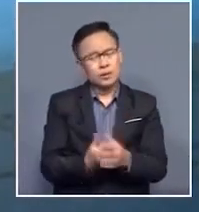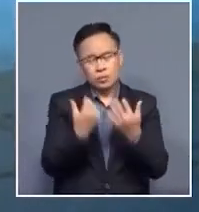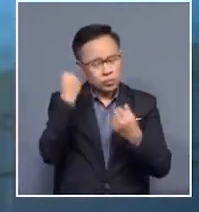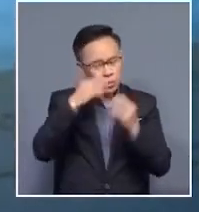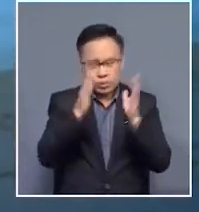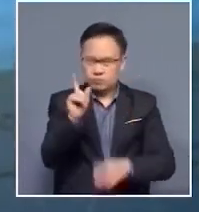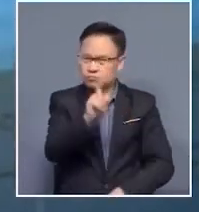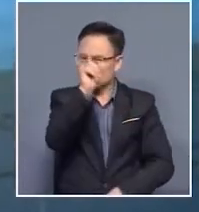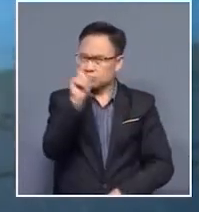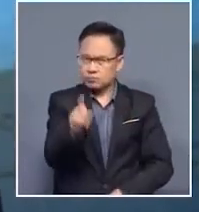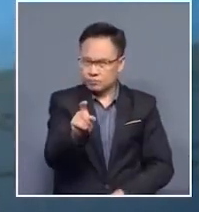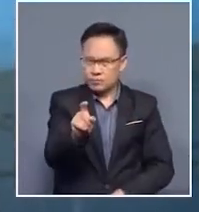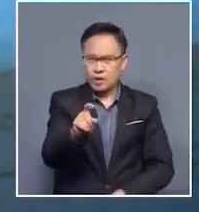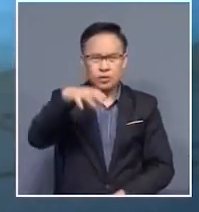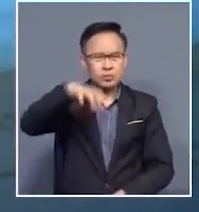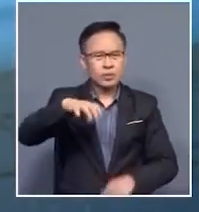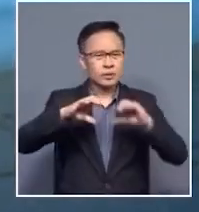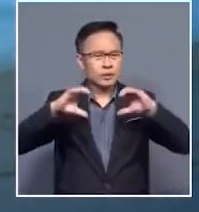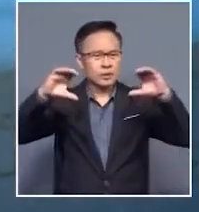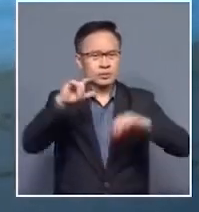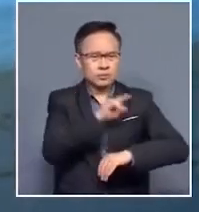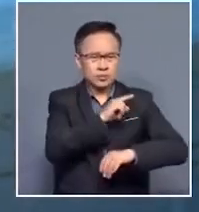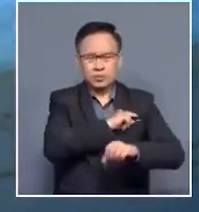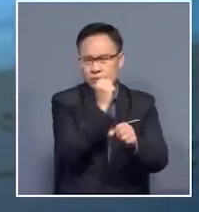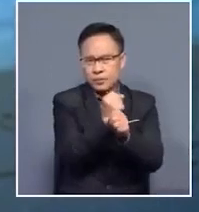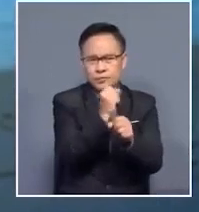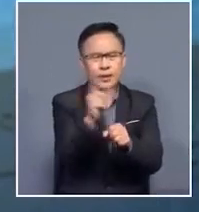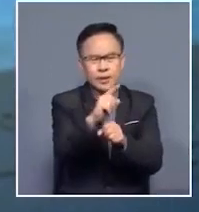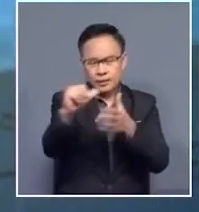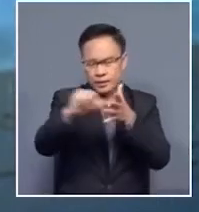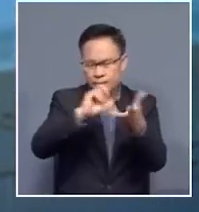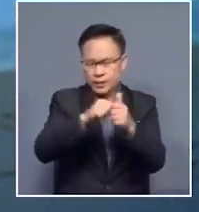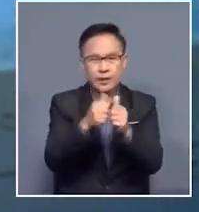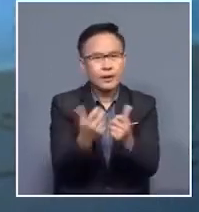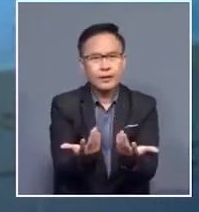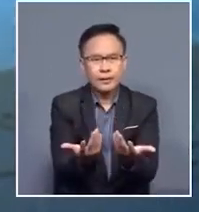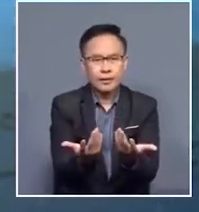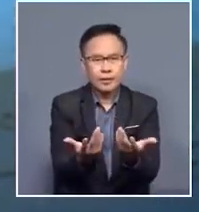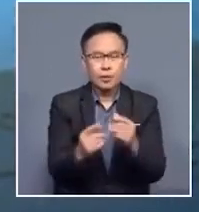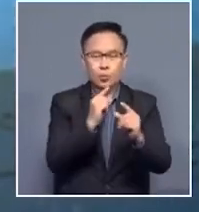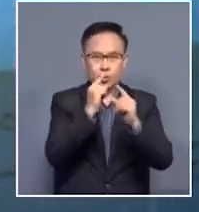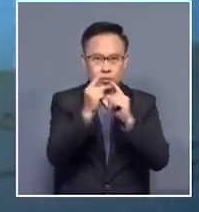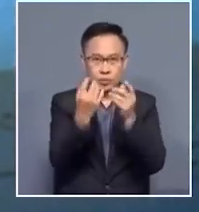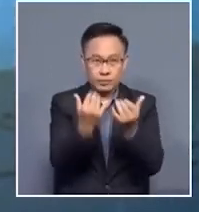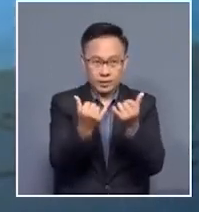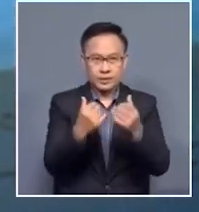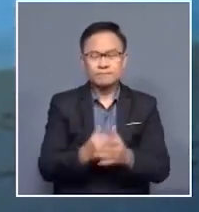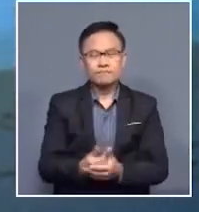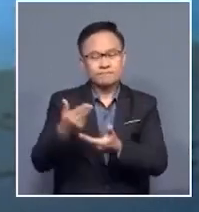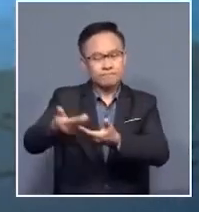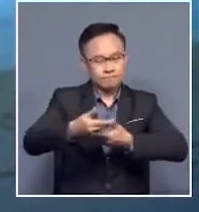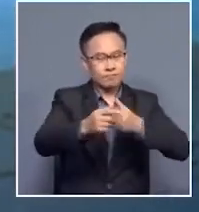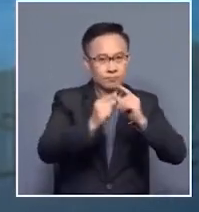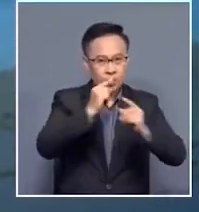คนก็ตั้งคำถามว่าหน่วยงานที่เกี่ยวข้องจะมีการเตรียมพร้อมรับมือแก้ไขปัญหาอย่างไรนะคะวันนี้เดี๋ยวเรามาหาคำตอบไปพร้อมๆกันค่ะเราอยู่กับแข